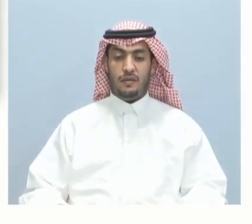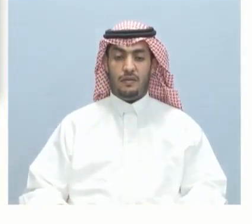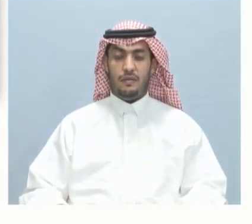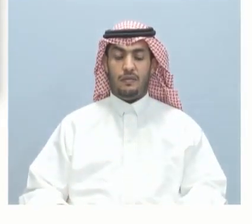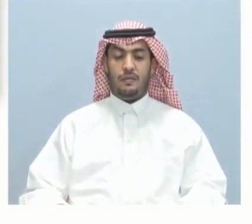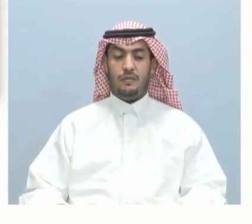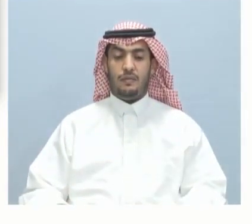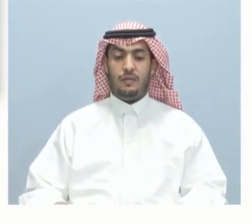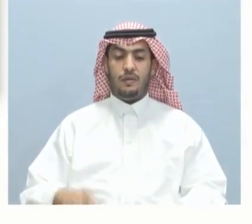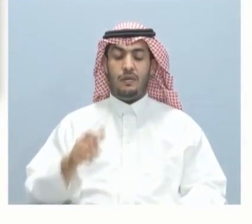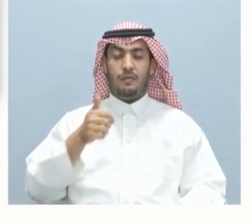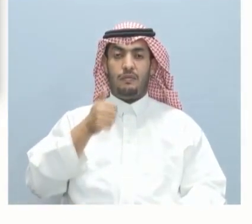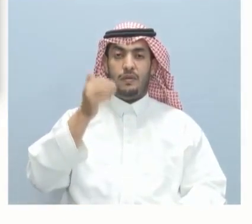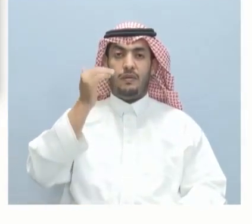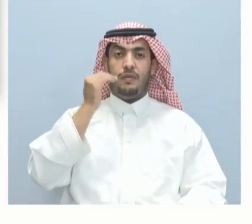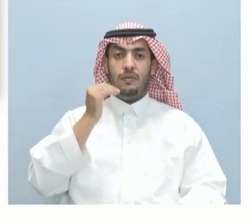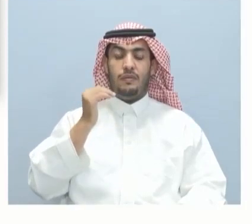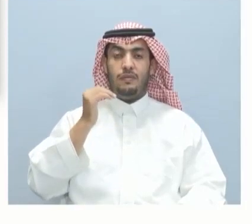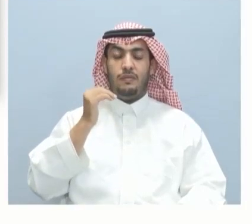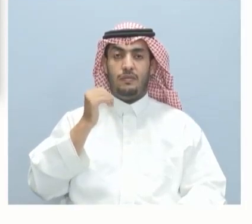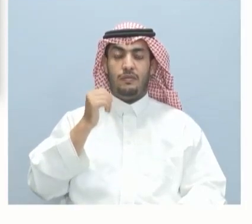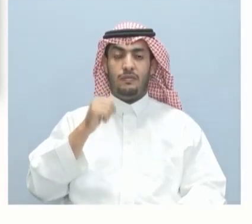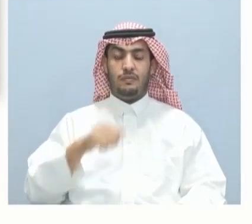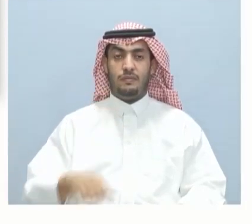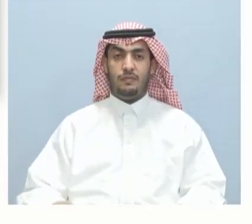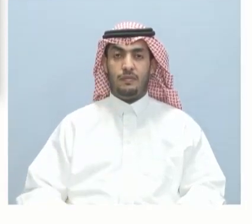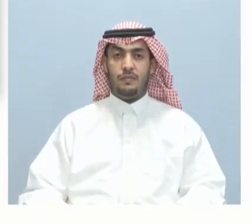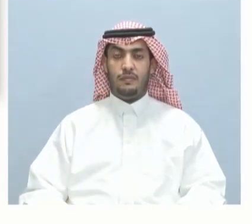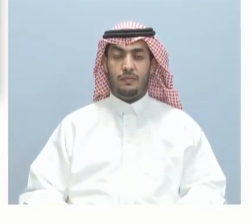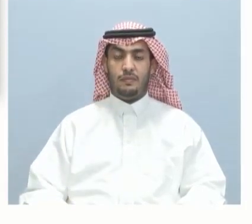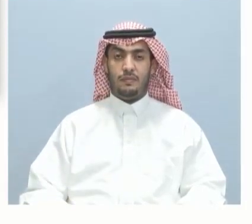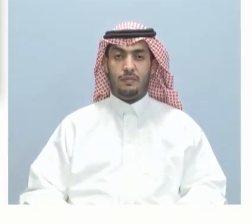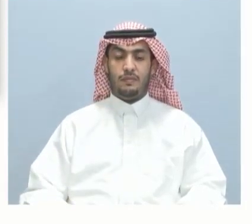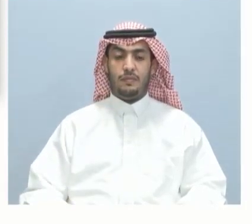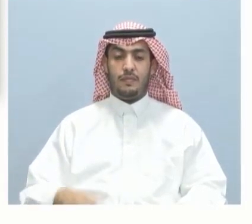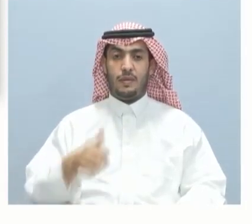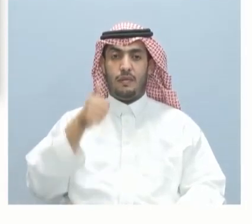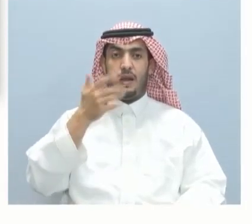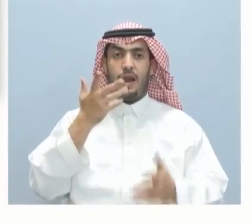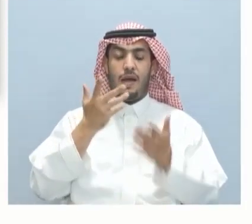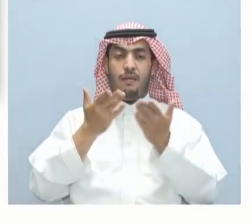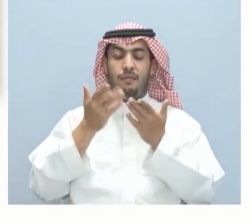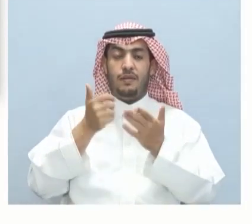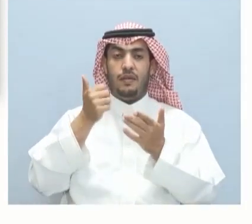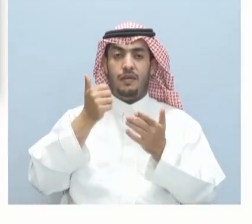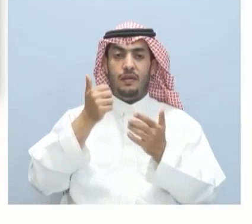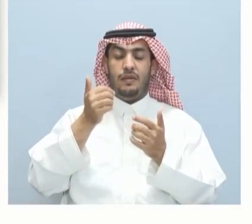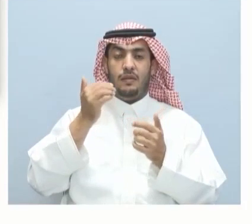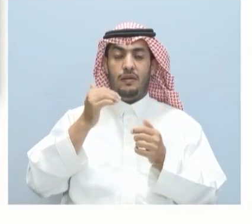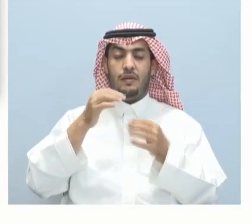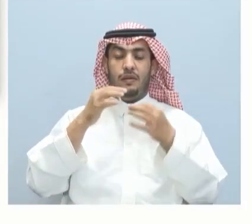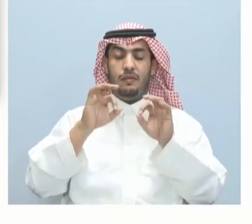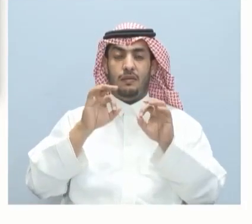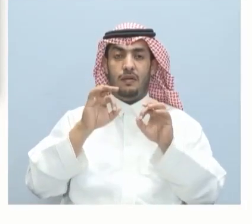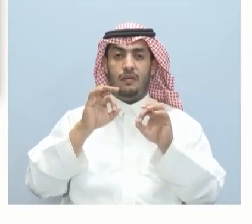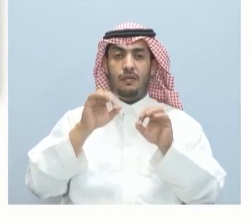ايجاد ماذا استطيع ان اوجد قيمه الار ال في طرف ماذا افعل المجاهيل